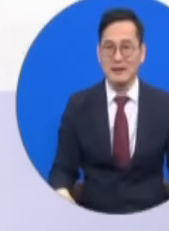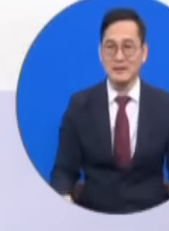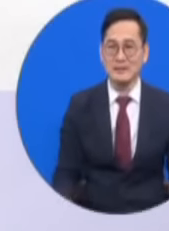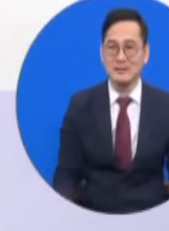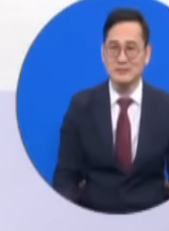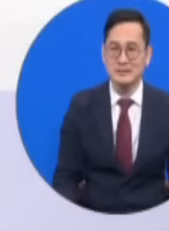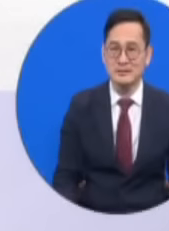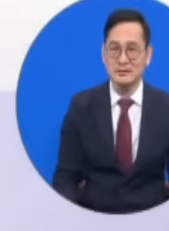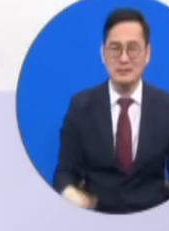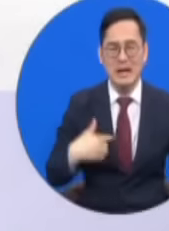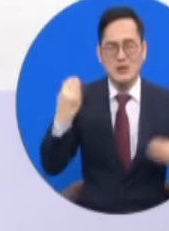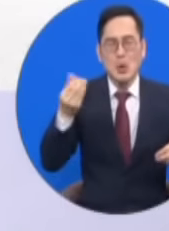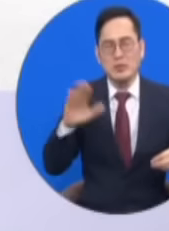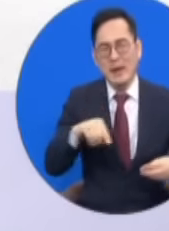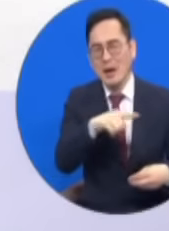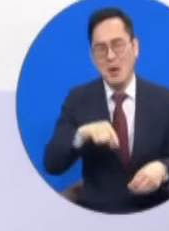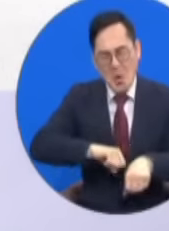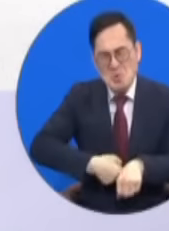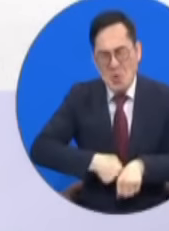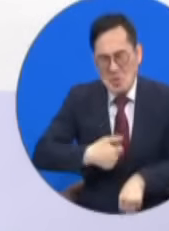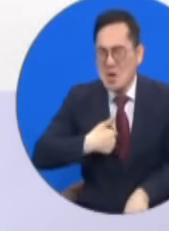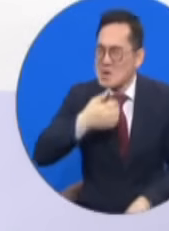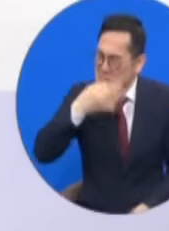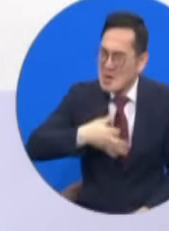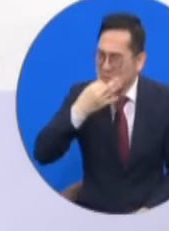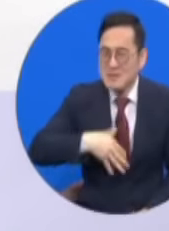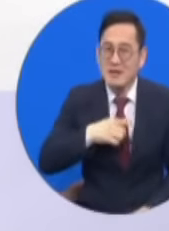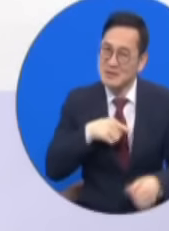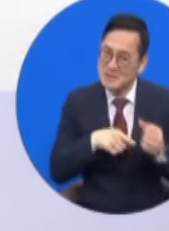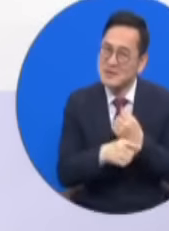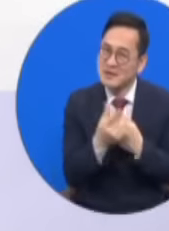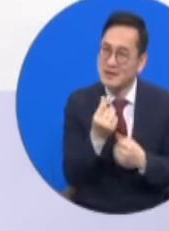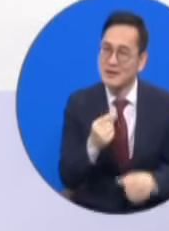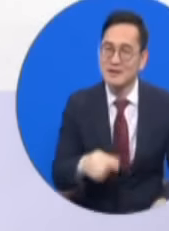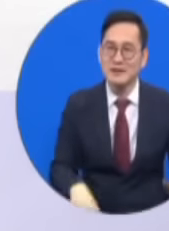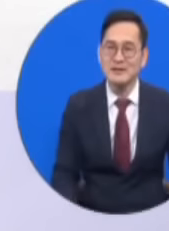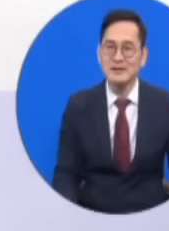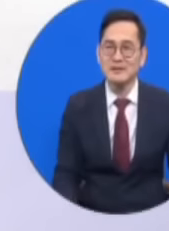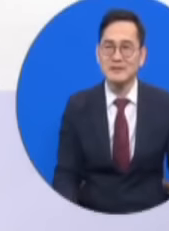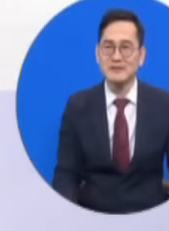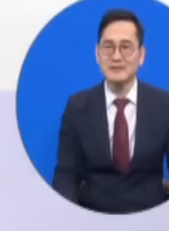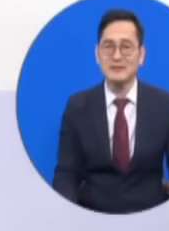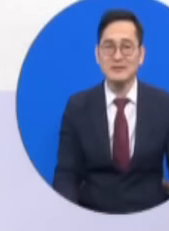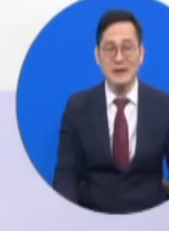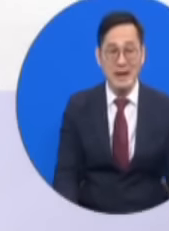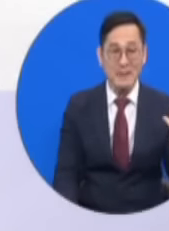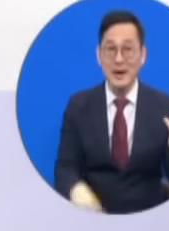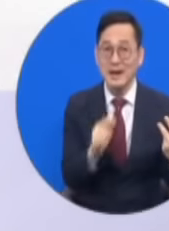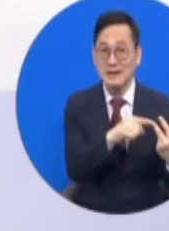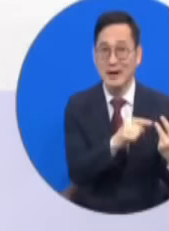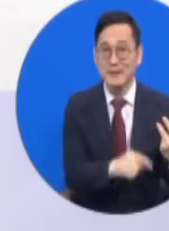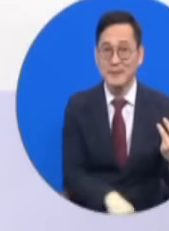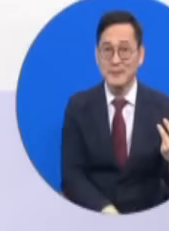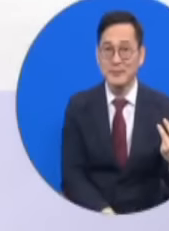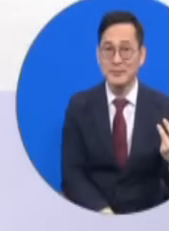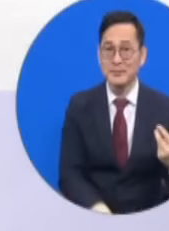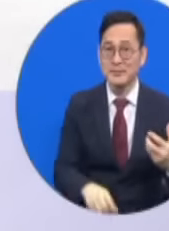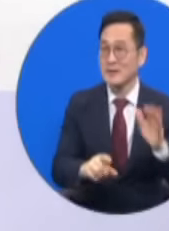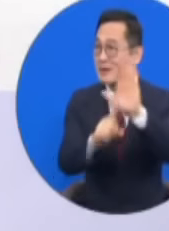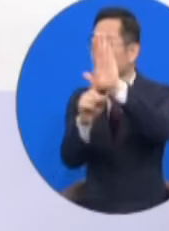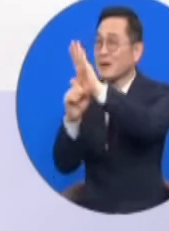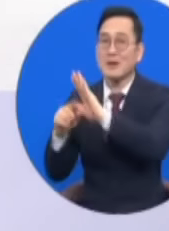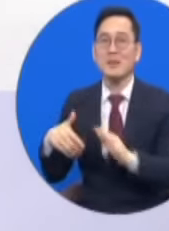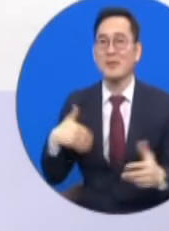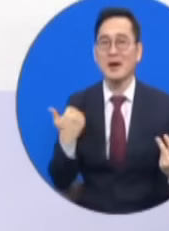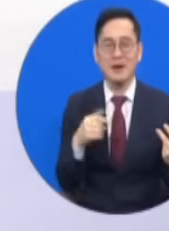하려고 하니까 너무 힘들다. 아마 그 안에 들었을 때 저 카메라가 생방송으로 나간다고